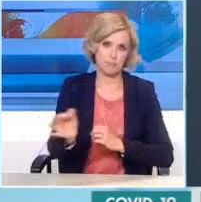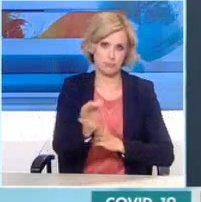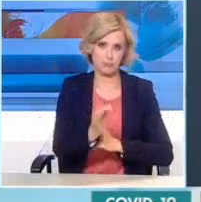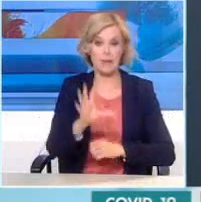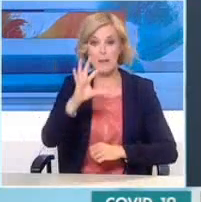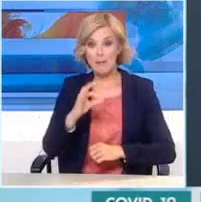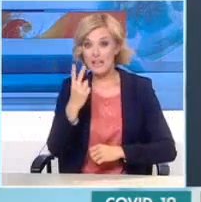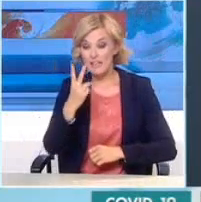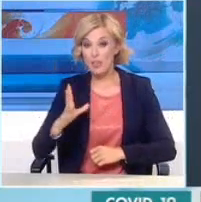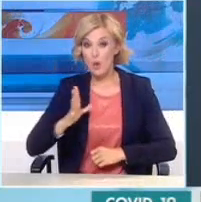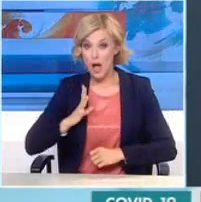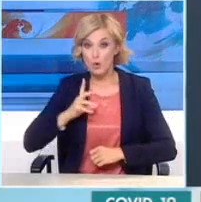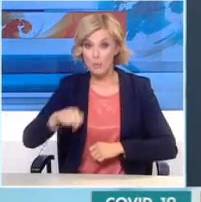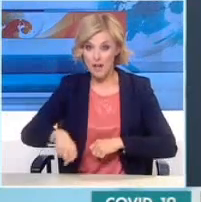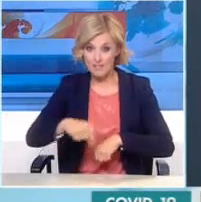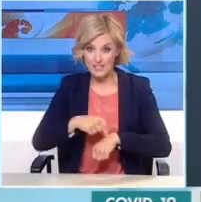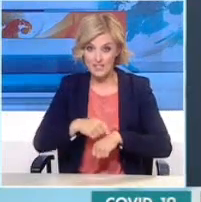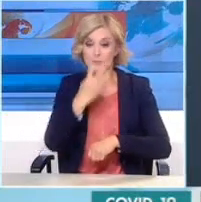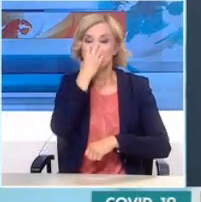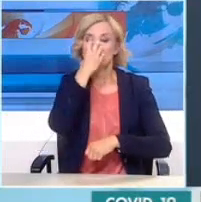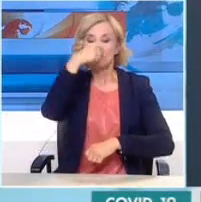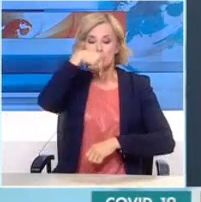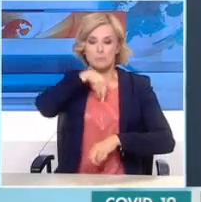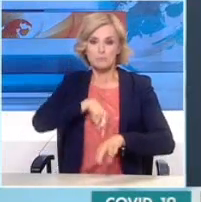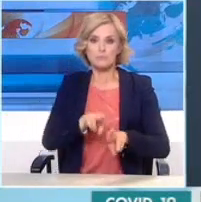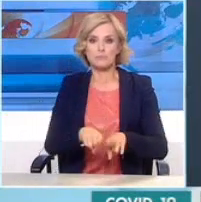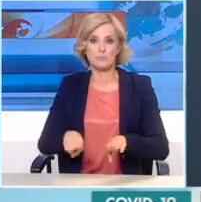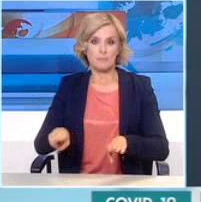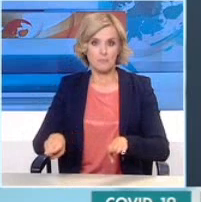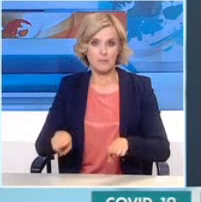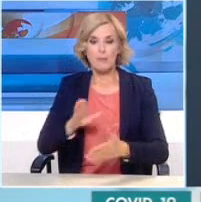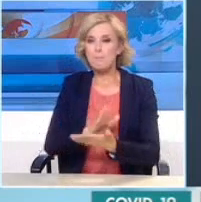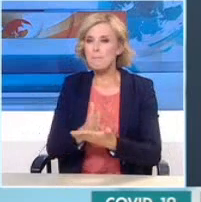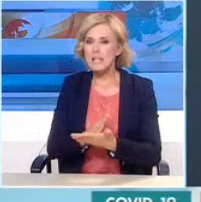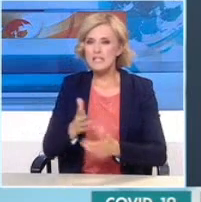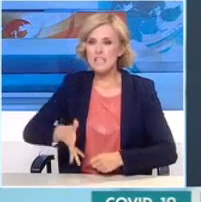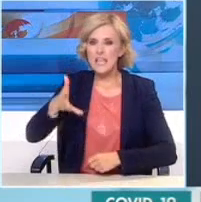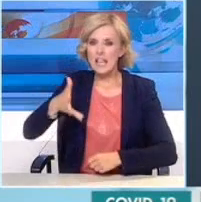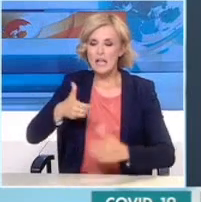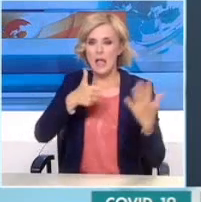52 συμπολίτες μας νοσηλεύονται διασωληνωμένοι. Η διάμεση ηλικία τους είναι 66 ετών.